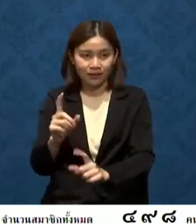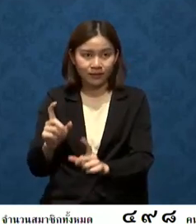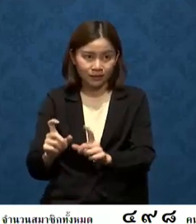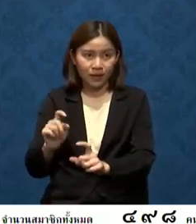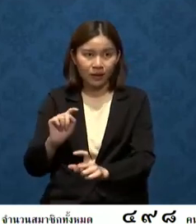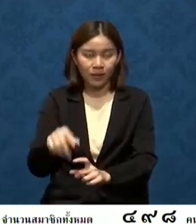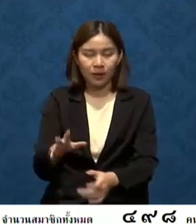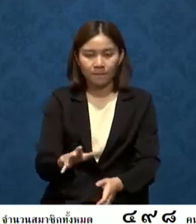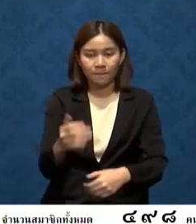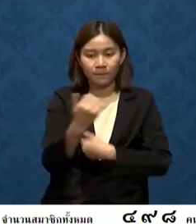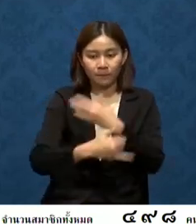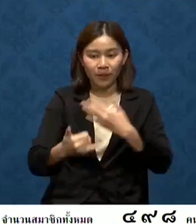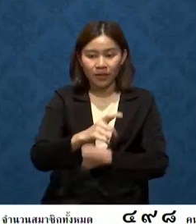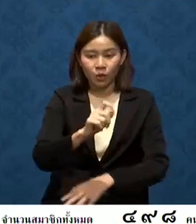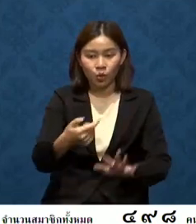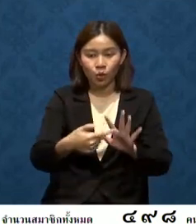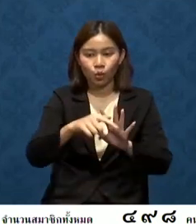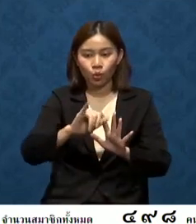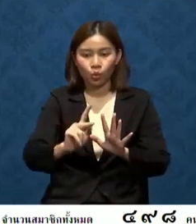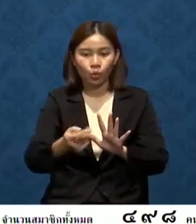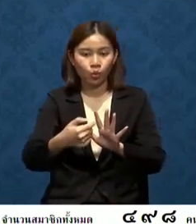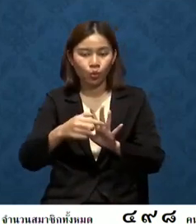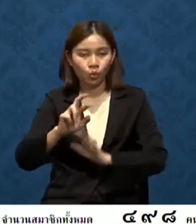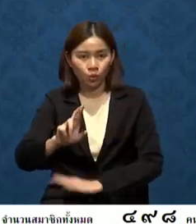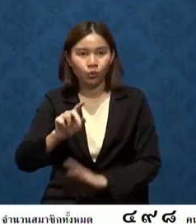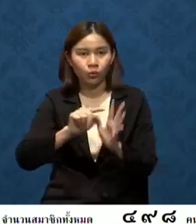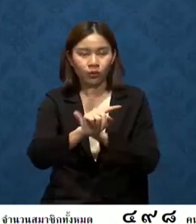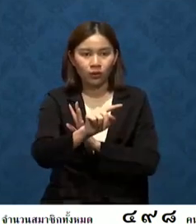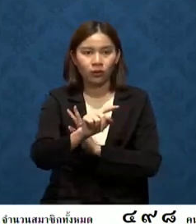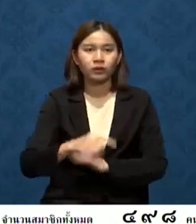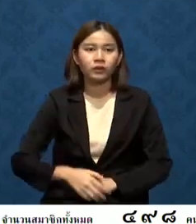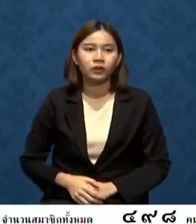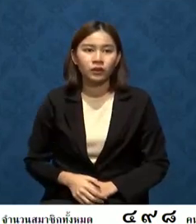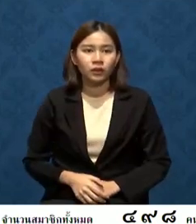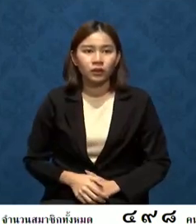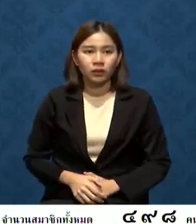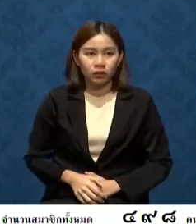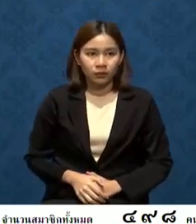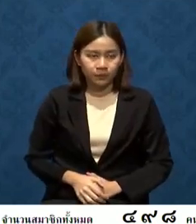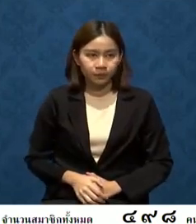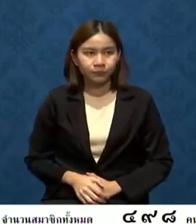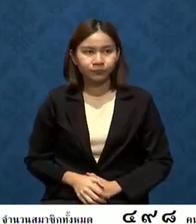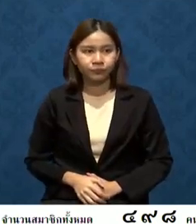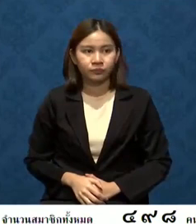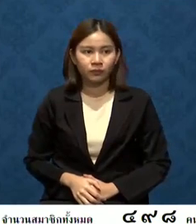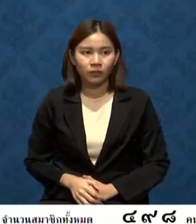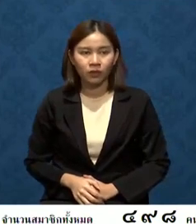ตุรกีเป็นอุยกูร์นอกนั้นก็ไม่ได้เป็นอุยกูร์นะครับตรงนี้ถ้าหาก